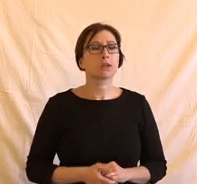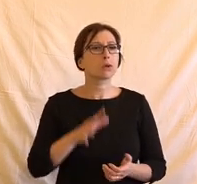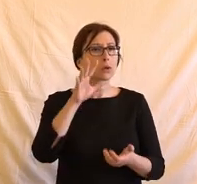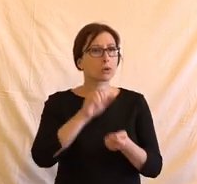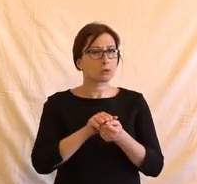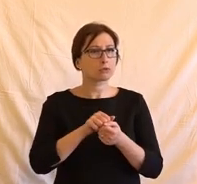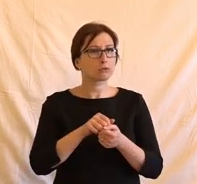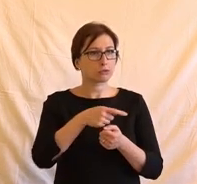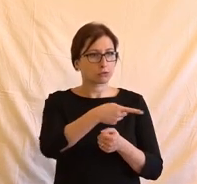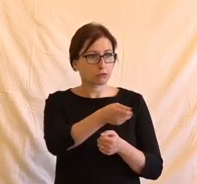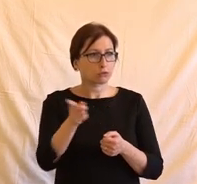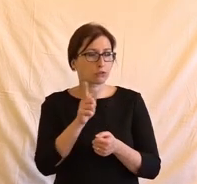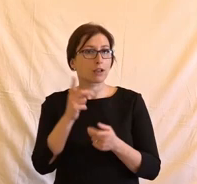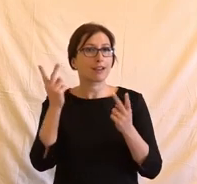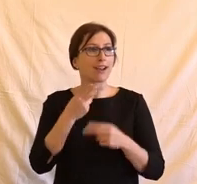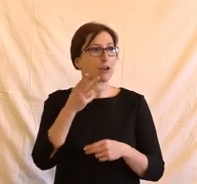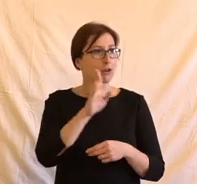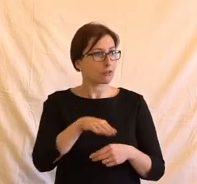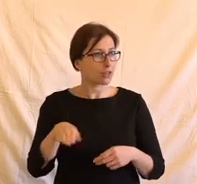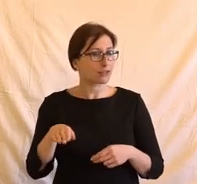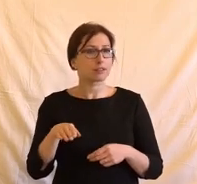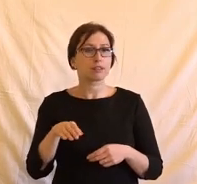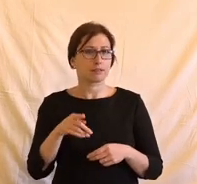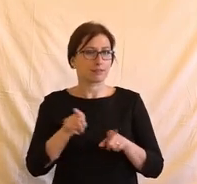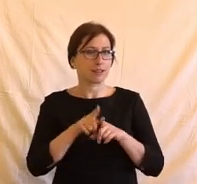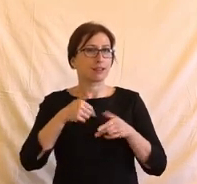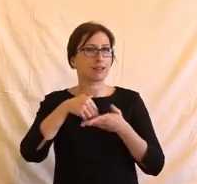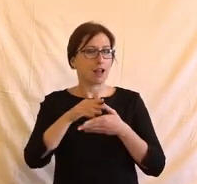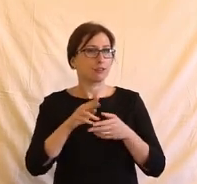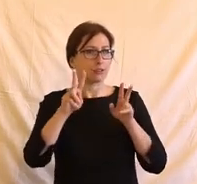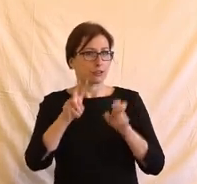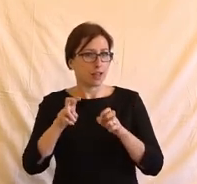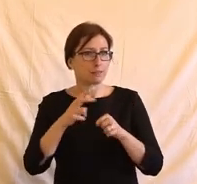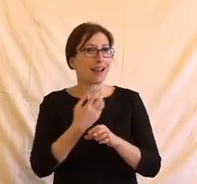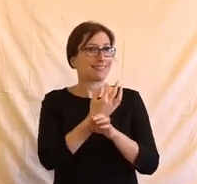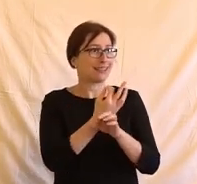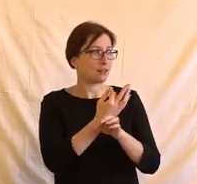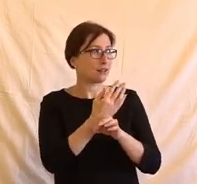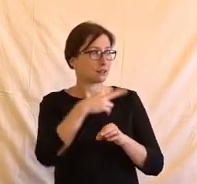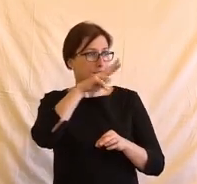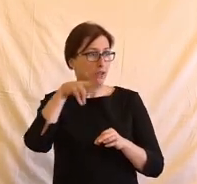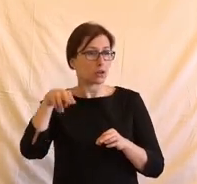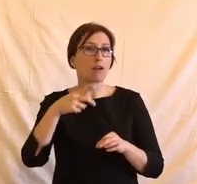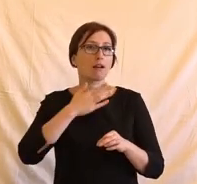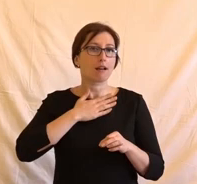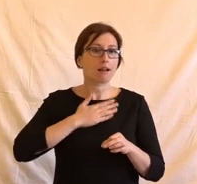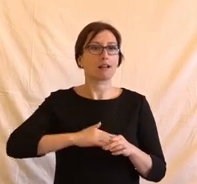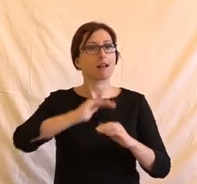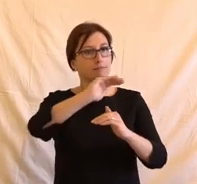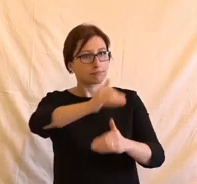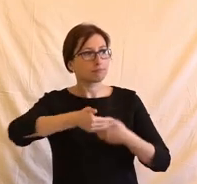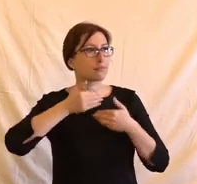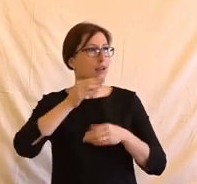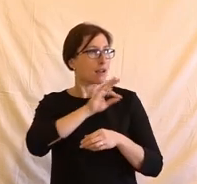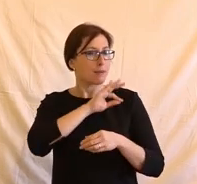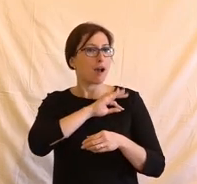Určitě i vy jste jako děti, a teď se dostávám k další oblasti digitalizace, rádi hostili své